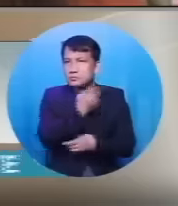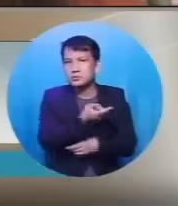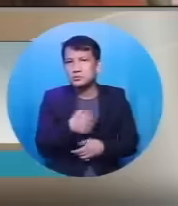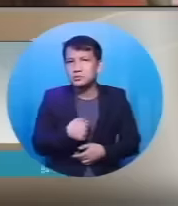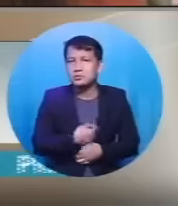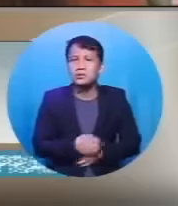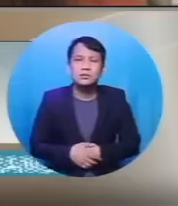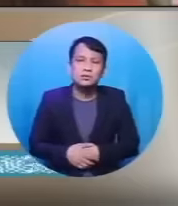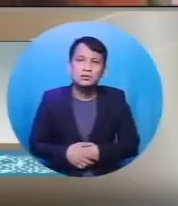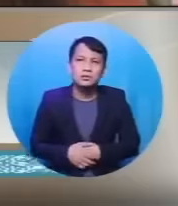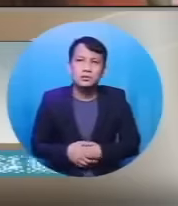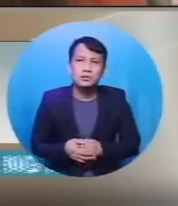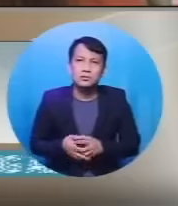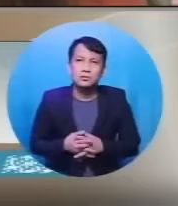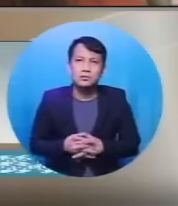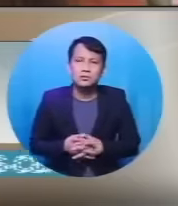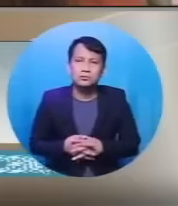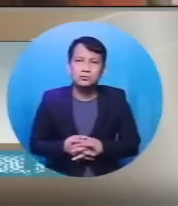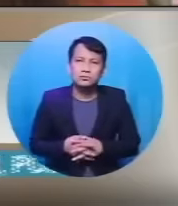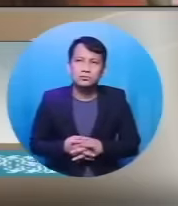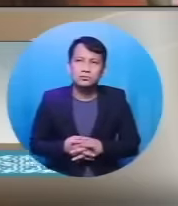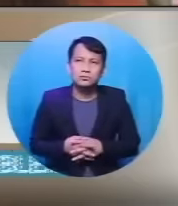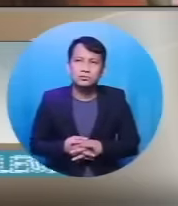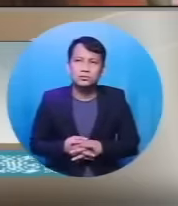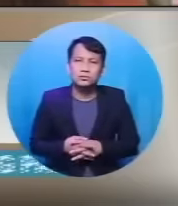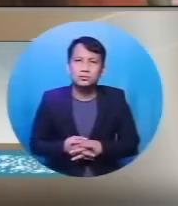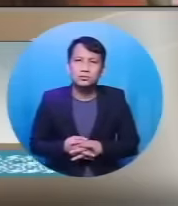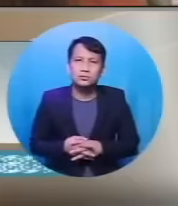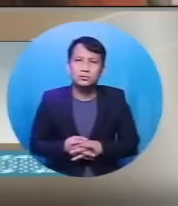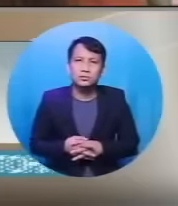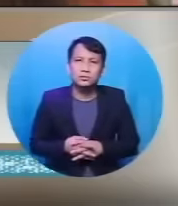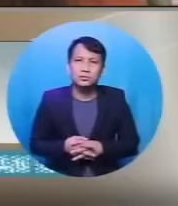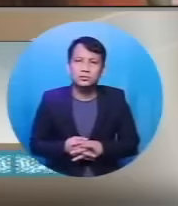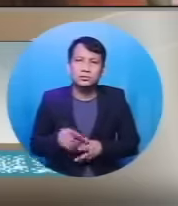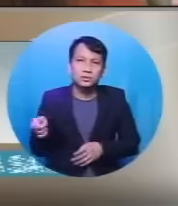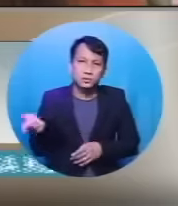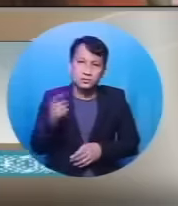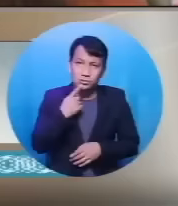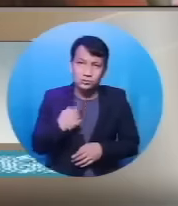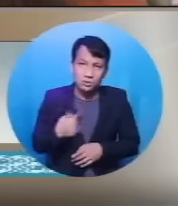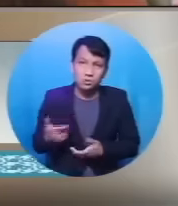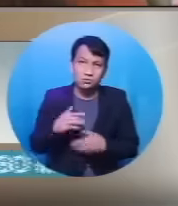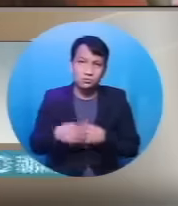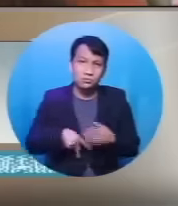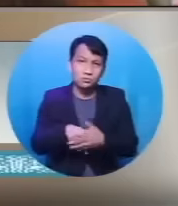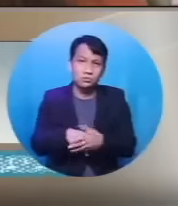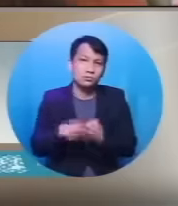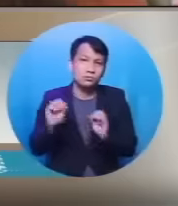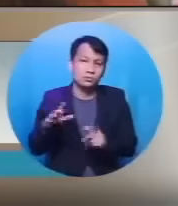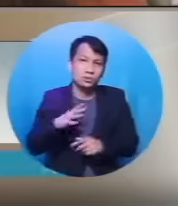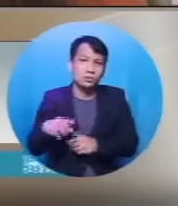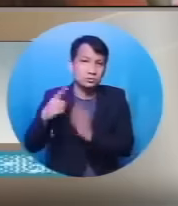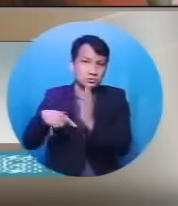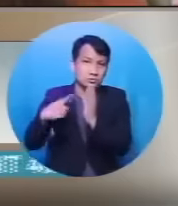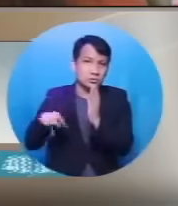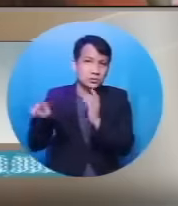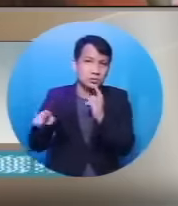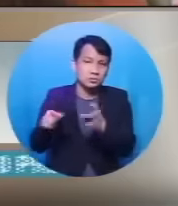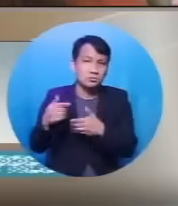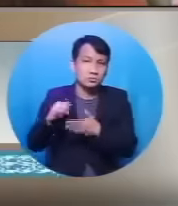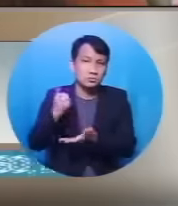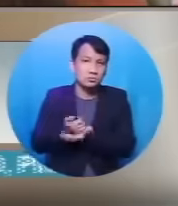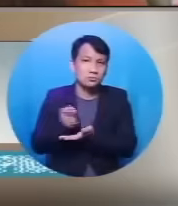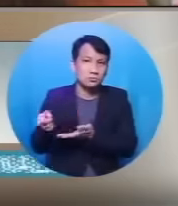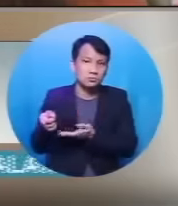desery Ang totoo niyan Sir Hindi sabi sa buisan Sabi ko magpatingin Patingnan para maprove